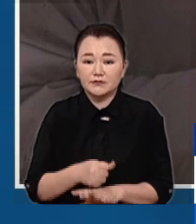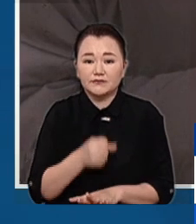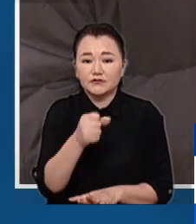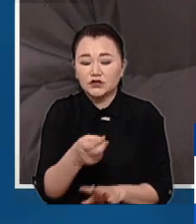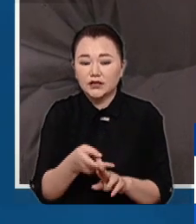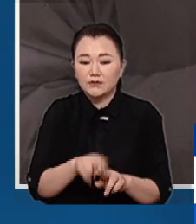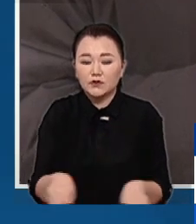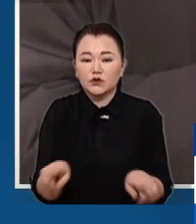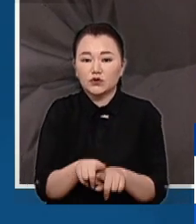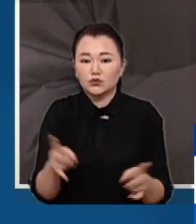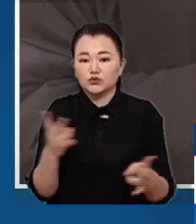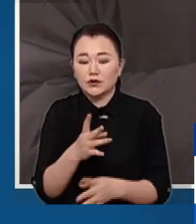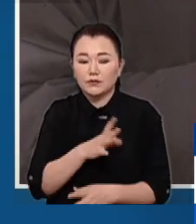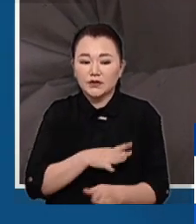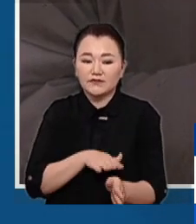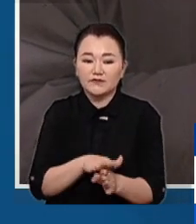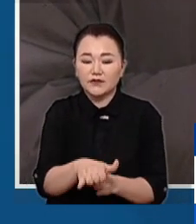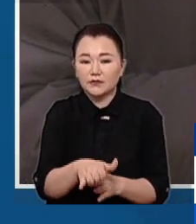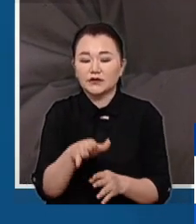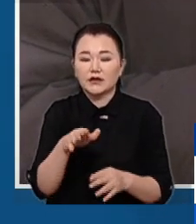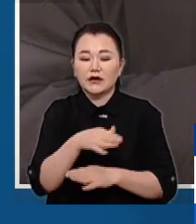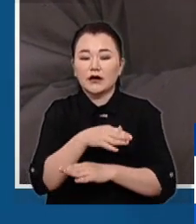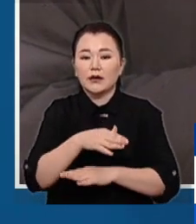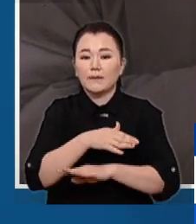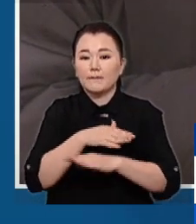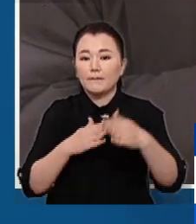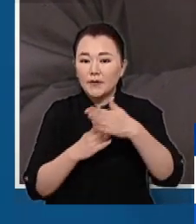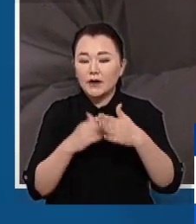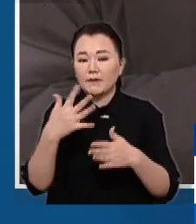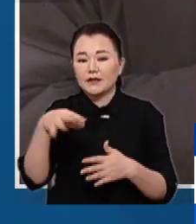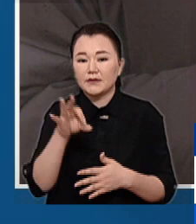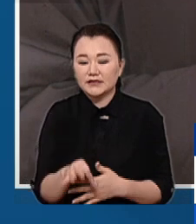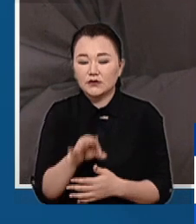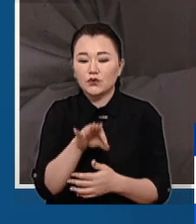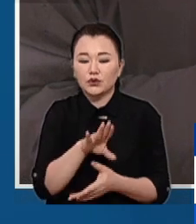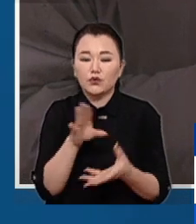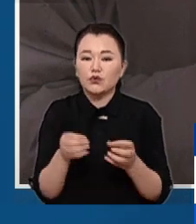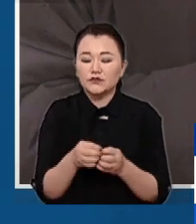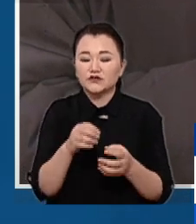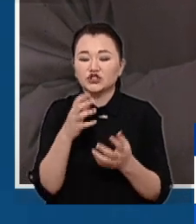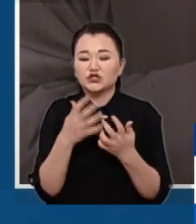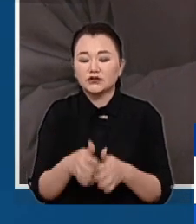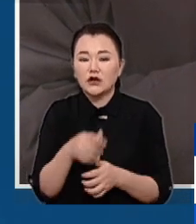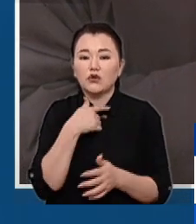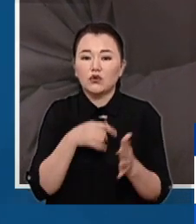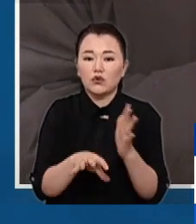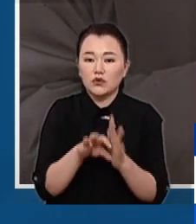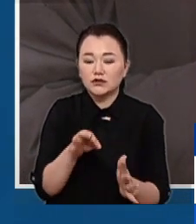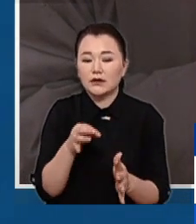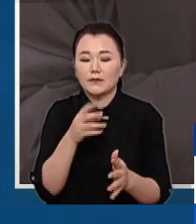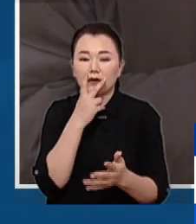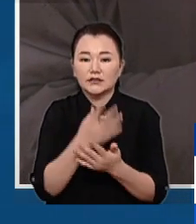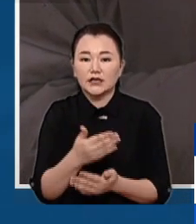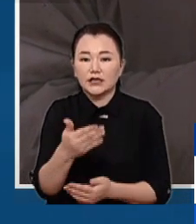Для этого им также нужно было выполнить пороговую планку в 5% от общего числа голосов, представленных в